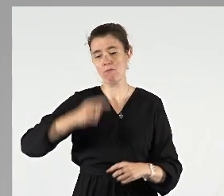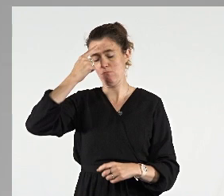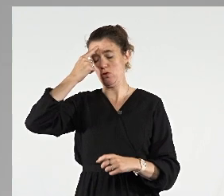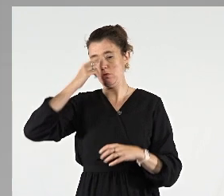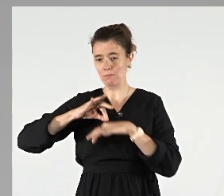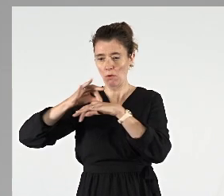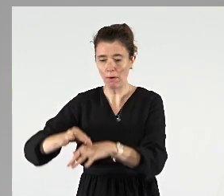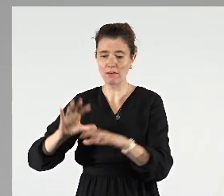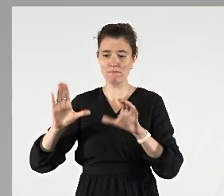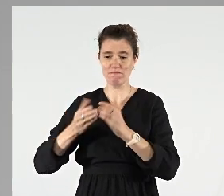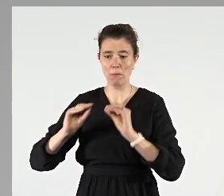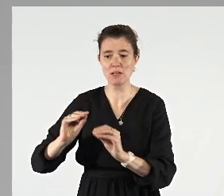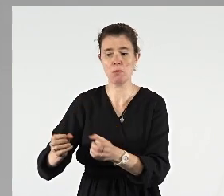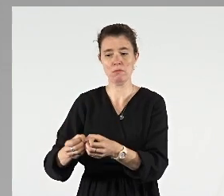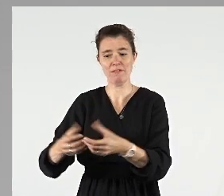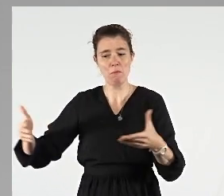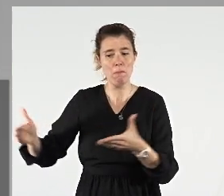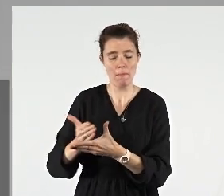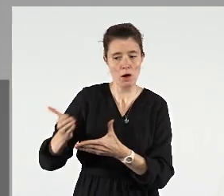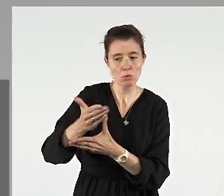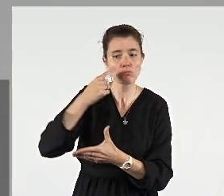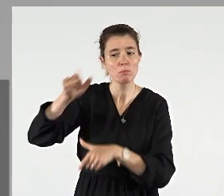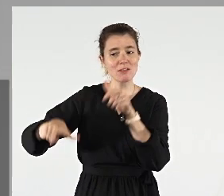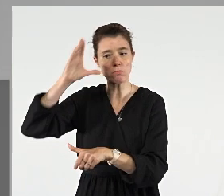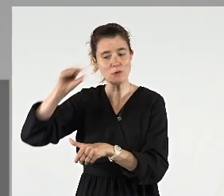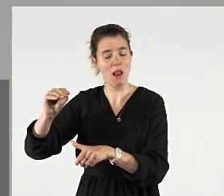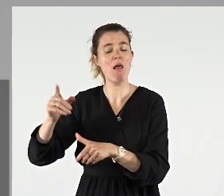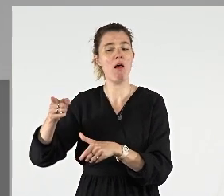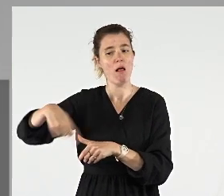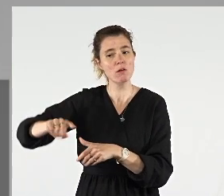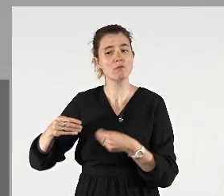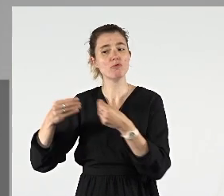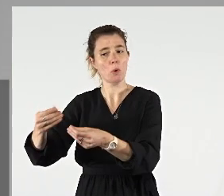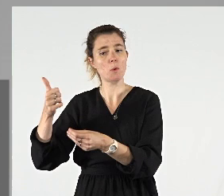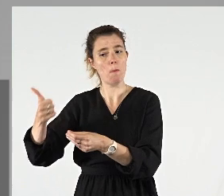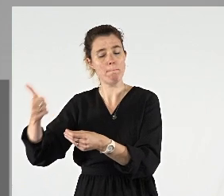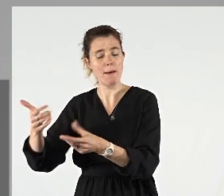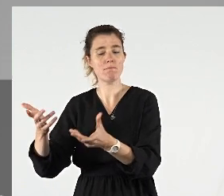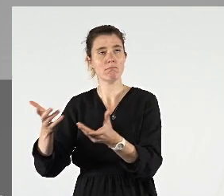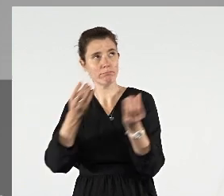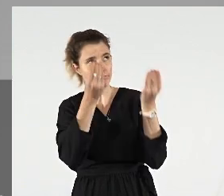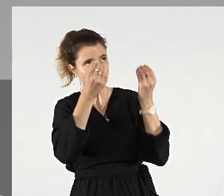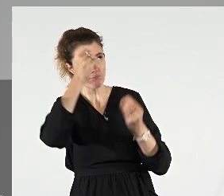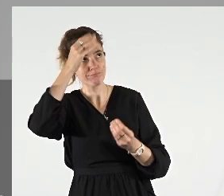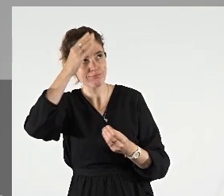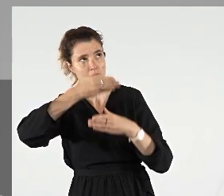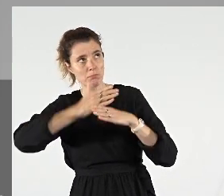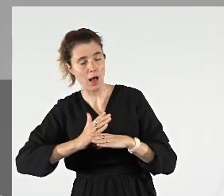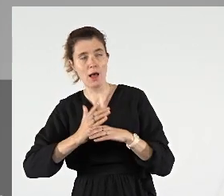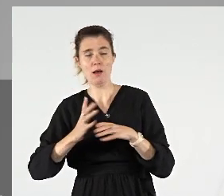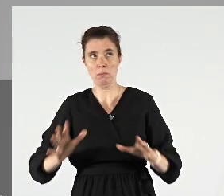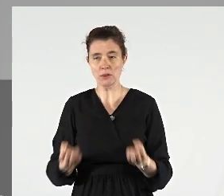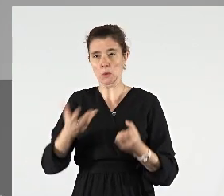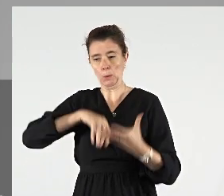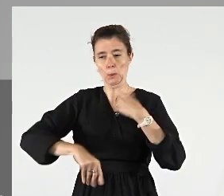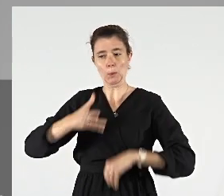le développement tout au long de la carrière qui permettra aux professionnels de l'autonomie d'actualiser leurs connaissances et d'améliorer leurs compétences